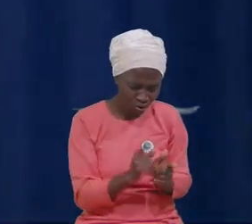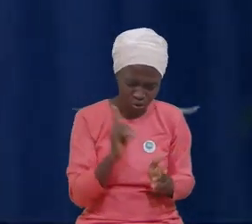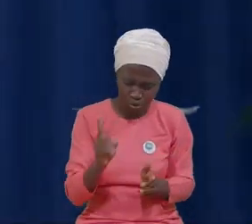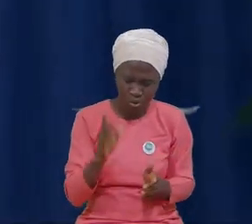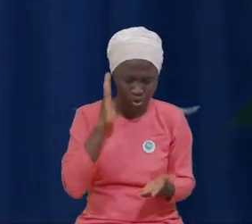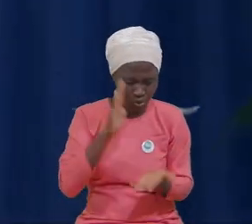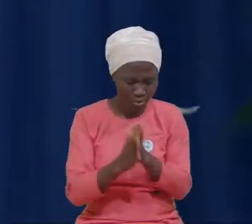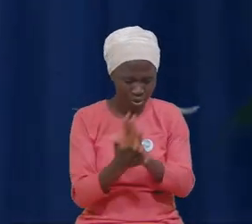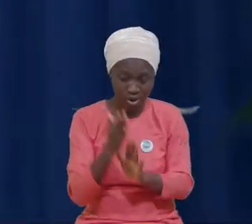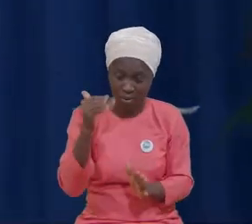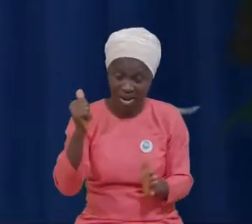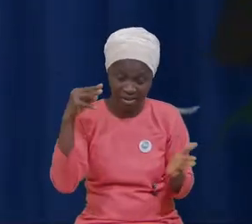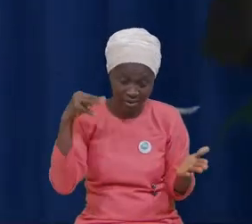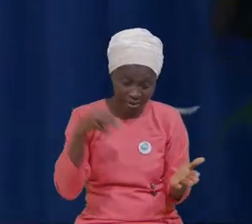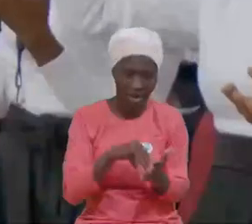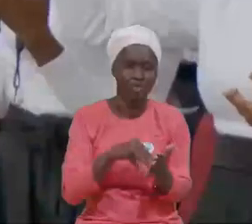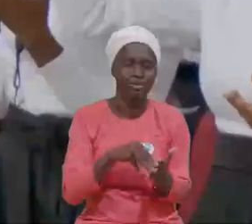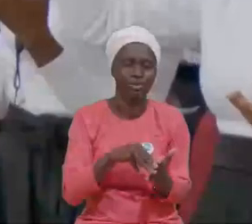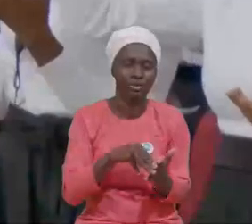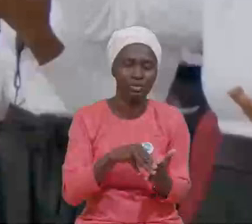le plus petit deviendra un millier.